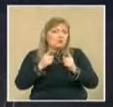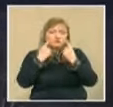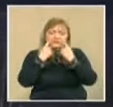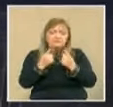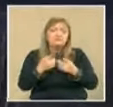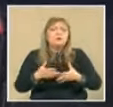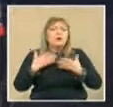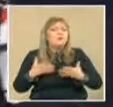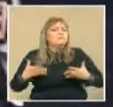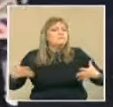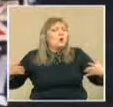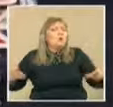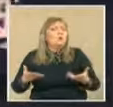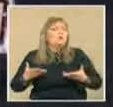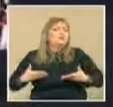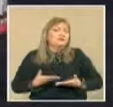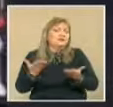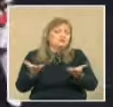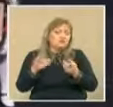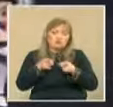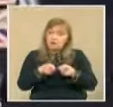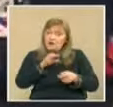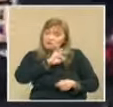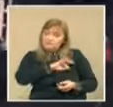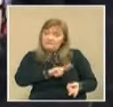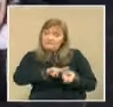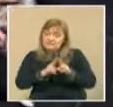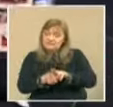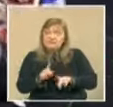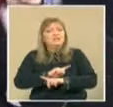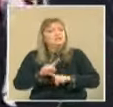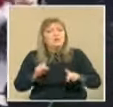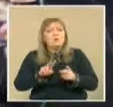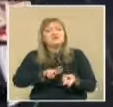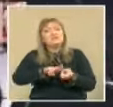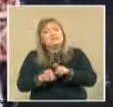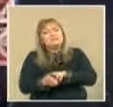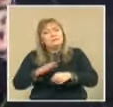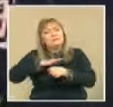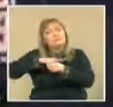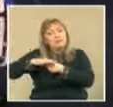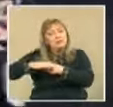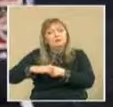продукции. Успява ли да замени това? Не, не може да замени напълно, но